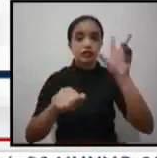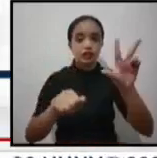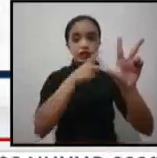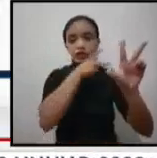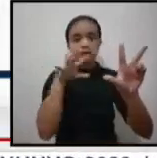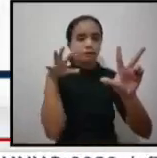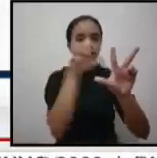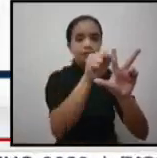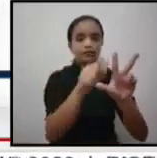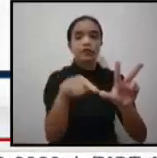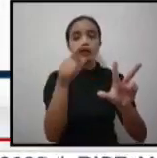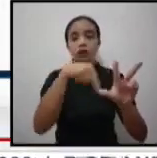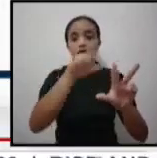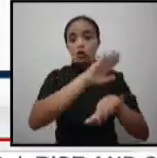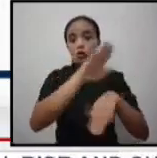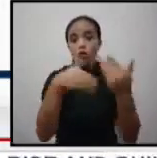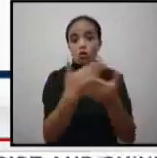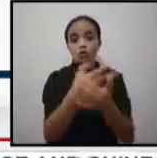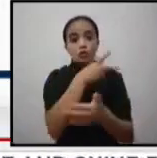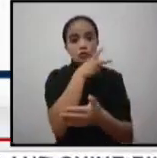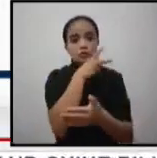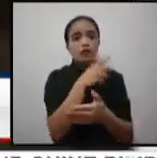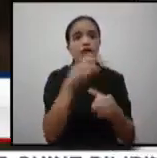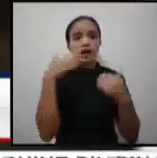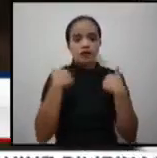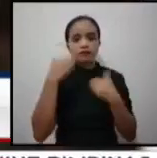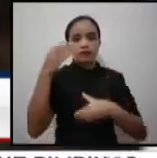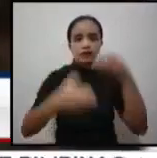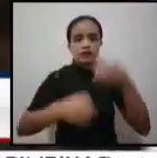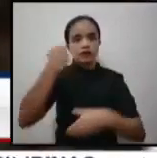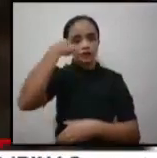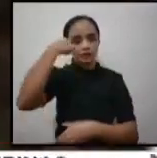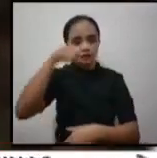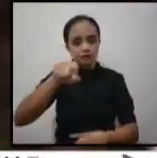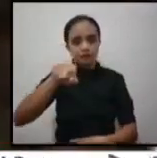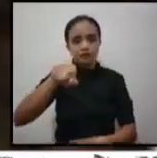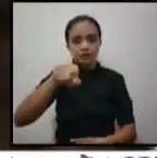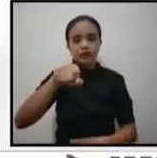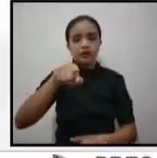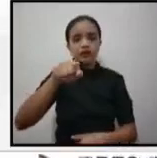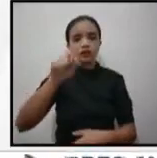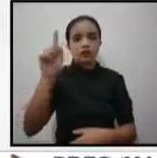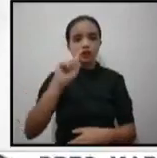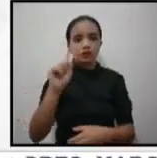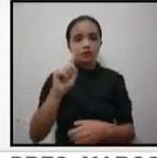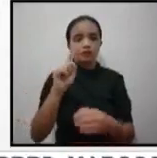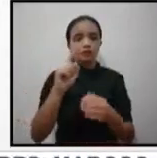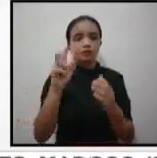suspects sa kasong paglabag sa Comprehensive Dangerous Drugs Act of 2002.